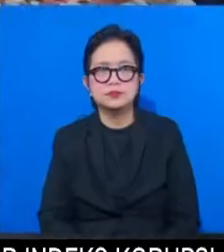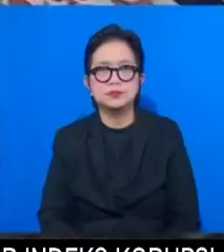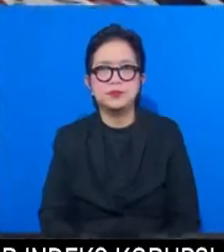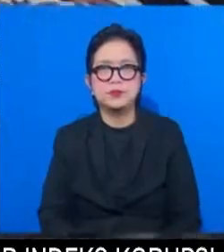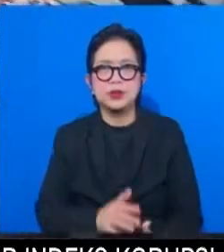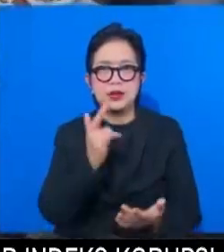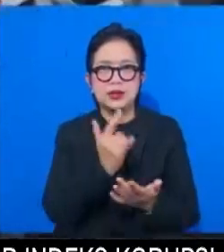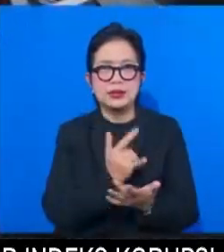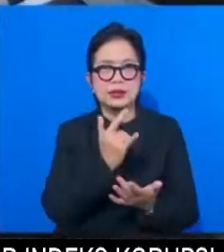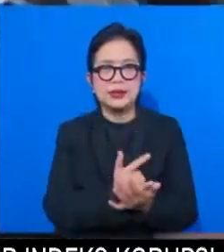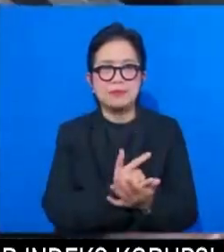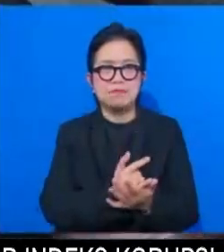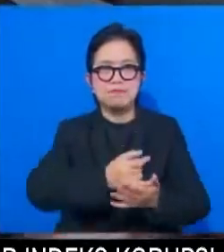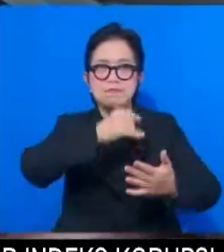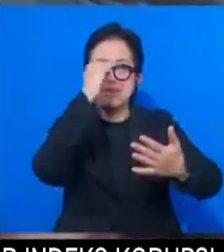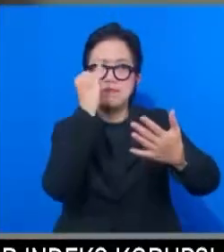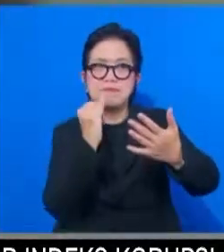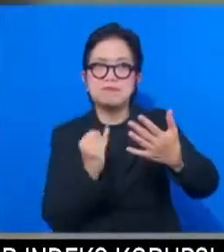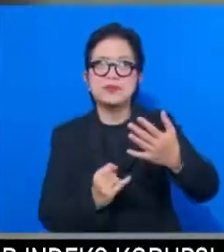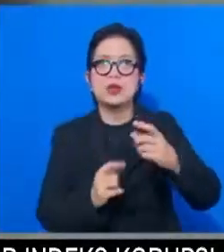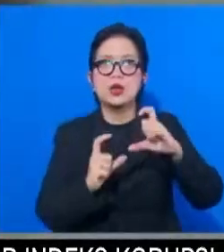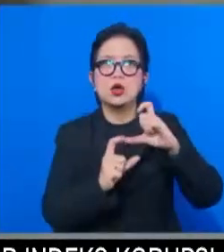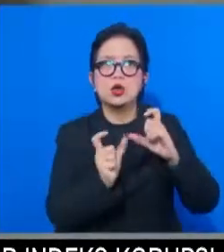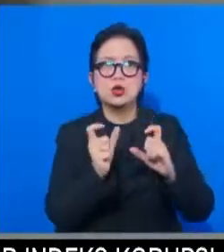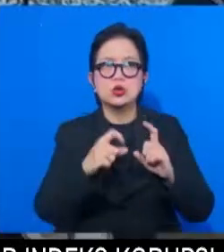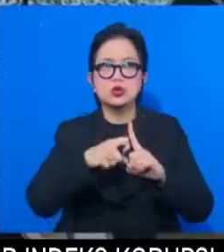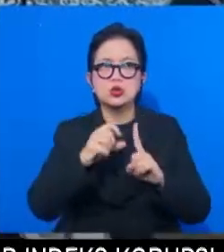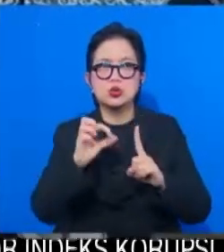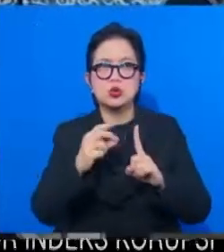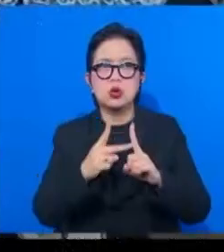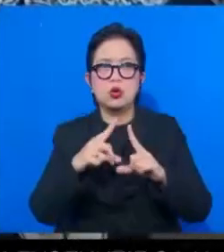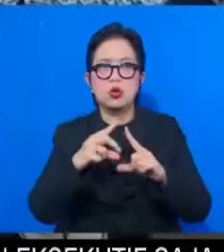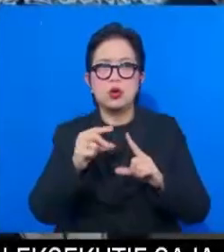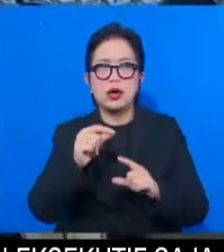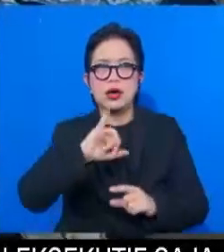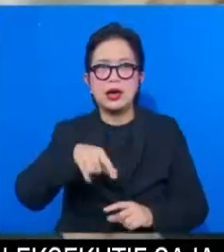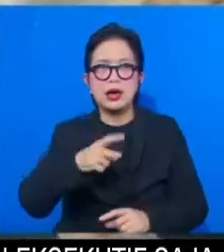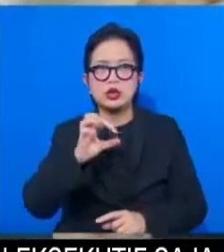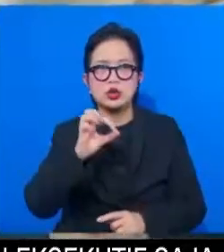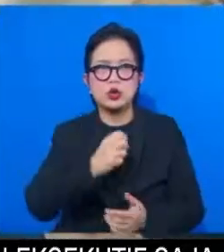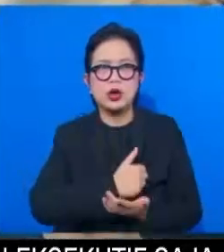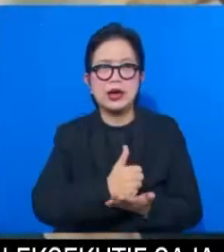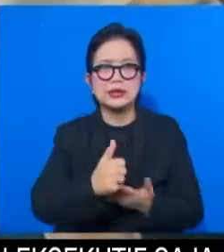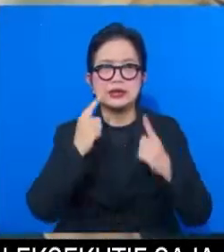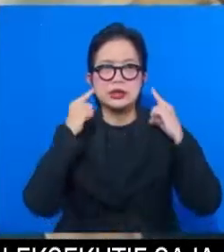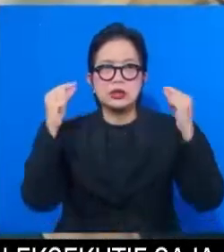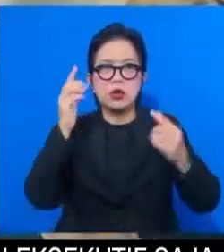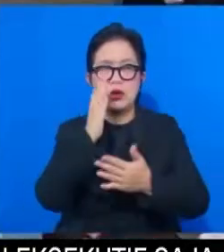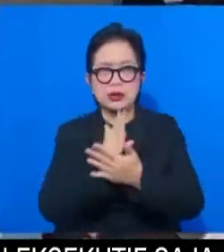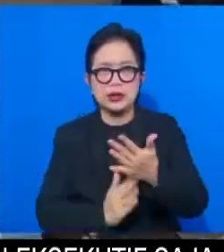Tetap mempertahankan kekhasannya turun-temurun, kreasi batik bekonang khas Jawa Tengah ini masih eksis hingga